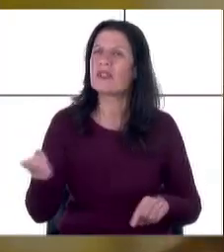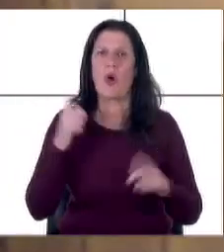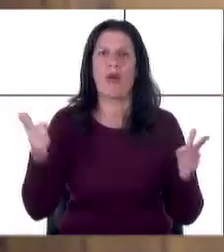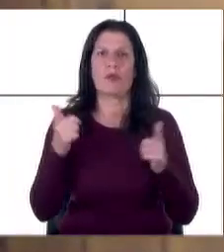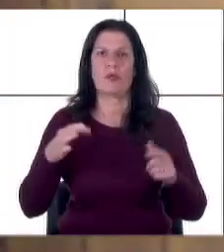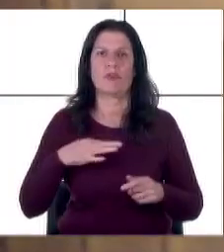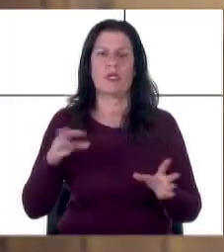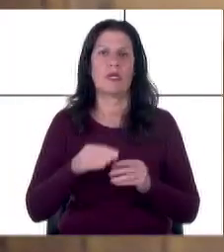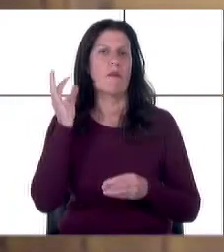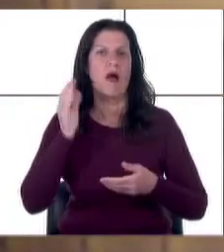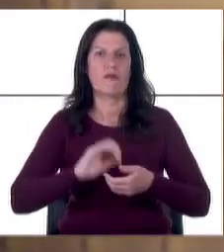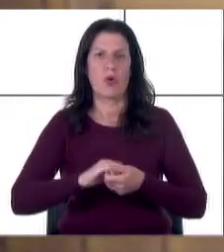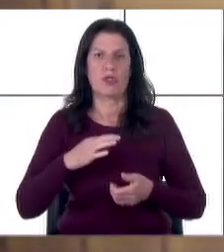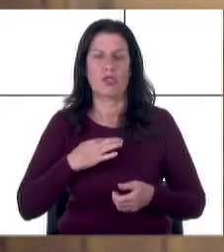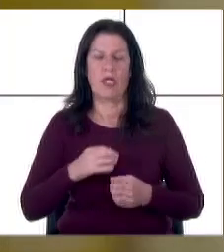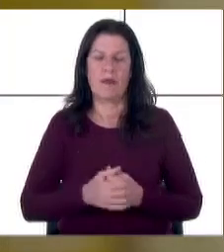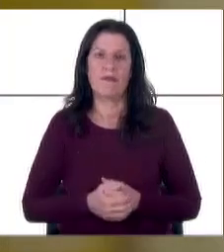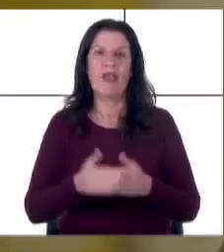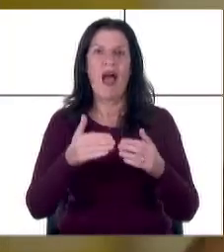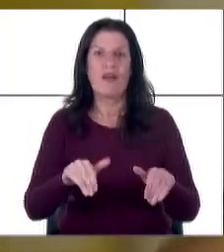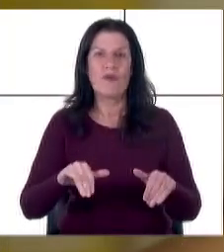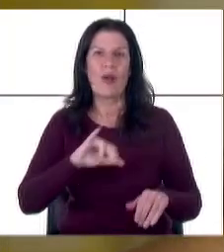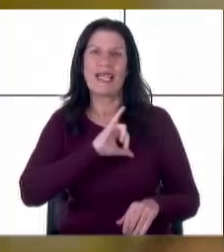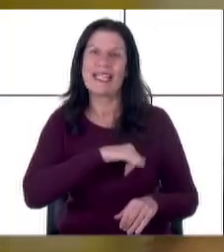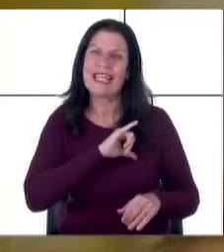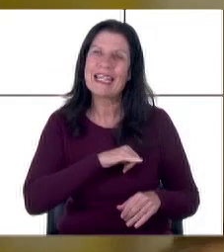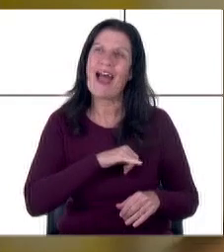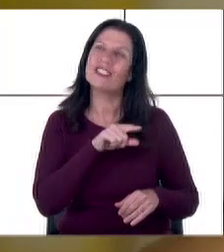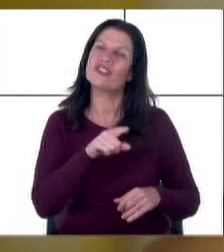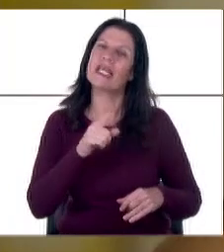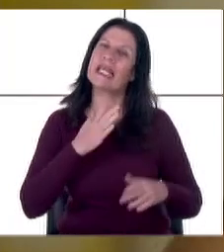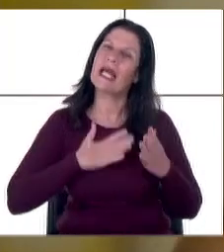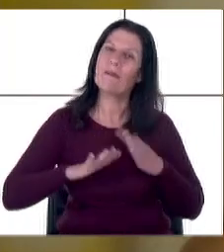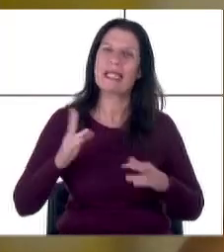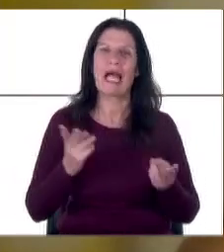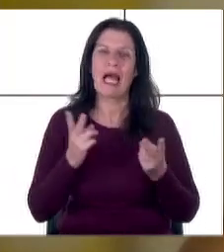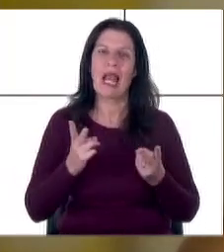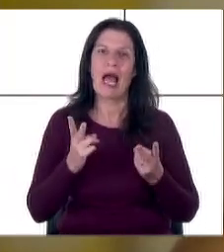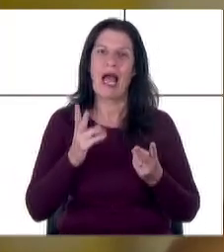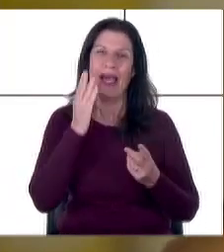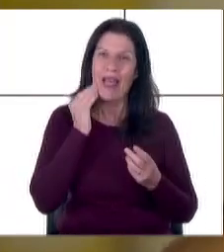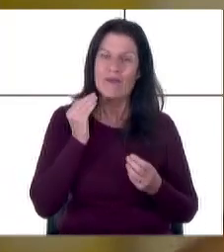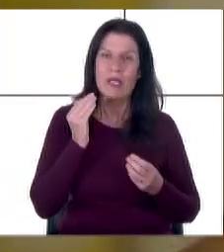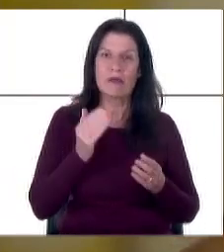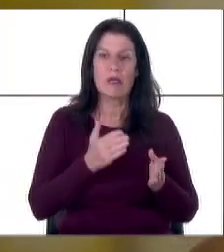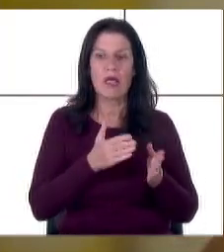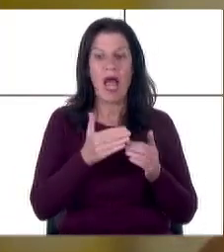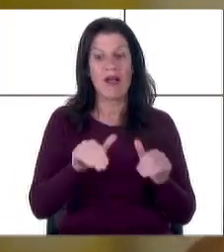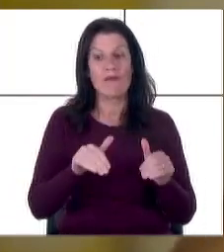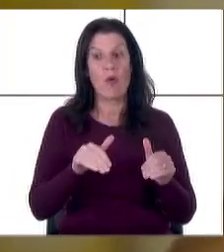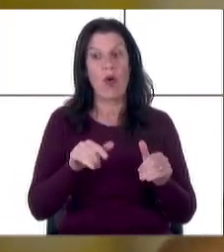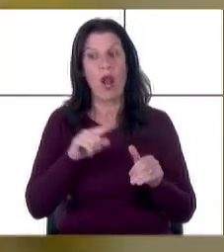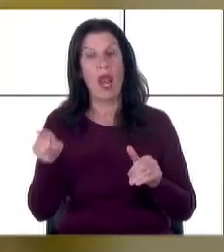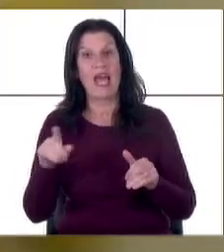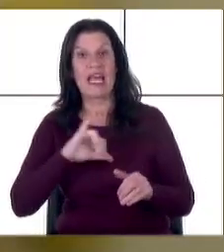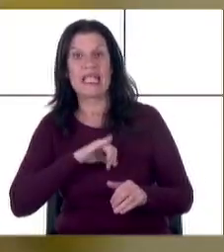שלי. הגבול בין קנאה שהיא נחמדה ומחמיאה וכיפית, לבין קנאה שהיא